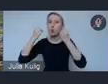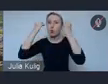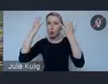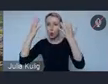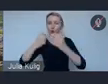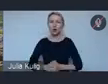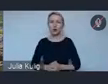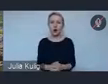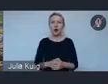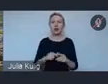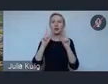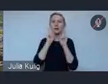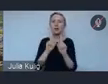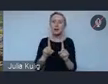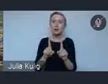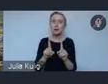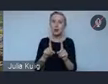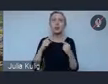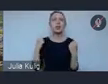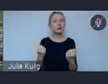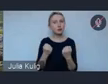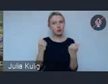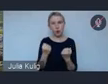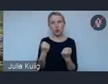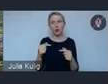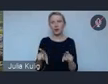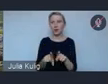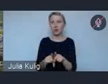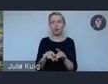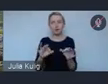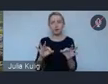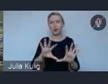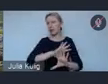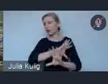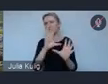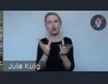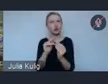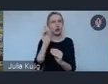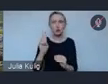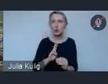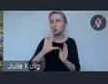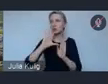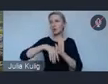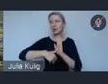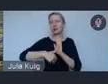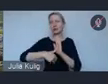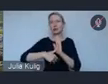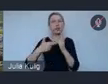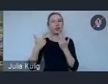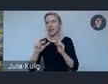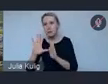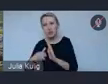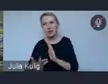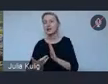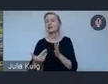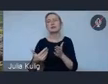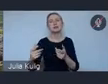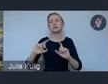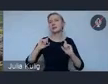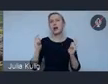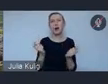tak naprawdę te działania obejmują w tym momencie Wszystkie instytucje miejskie nie miejskie całość